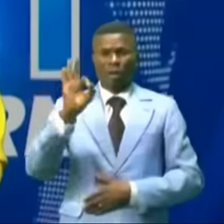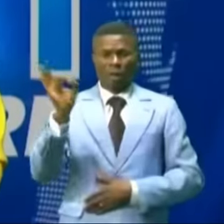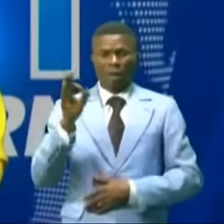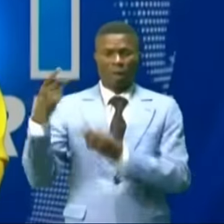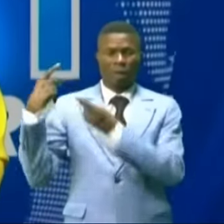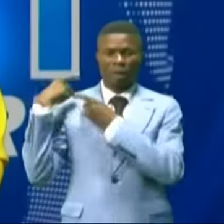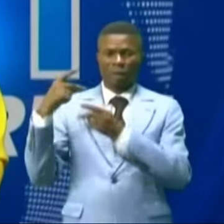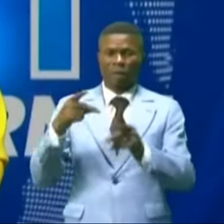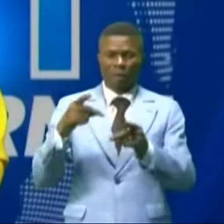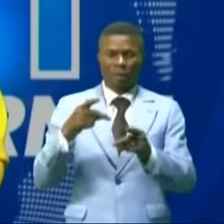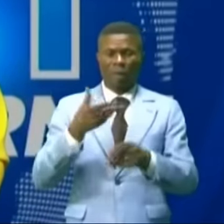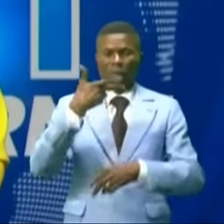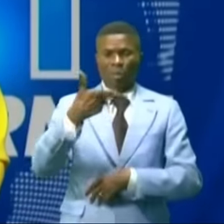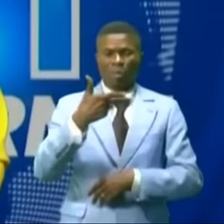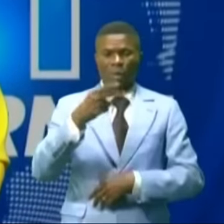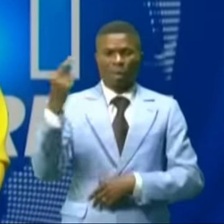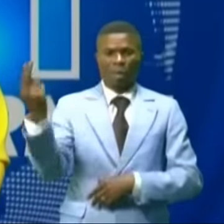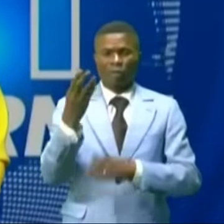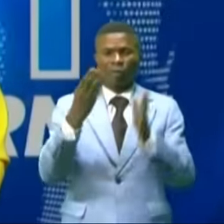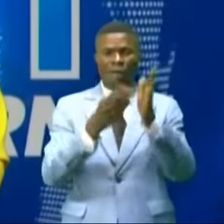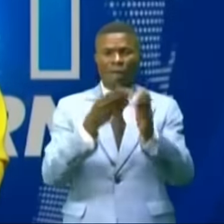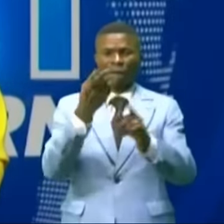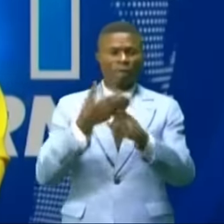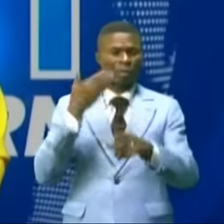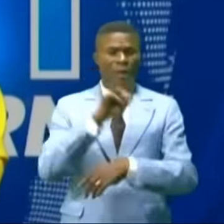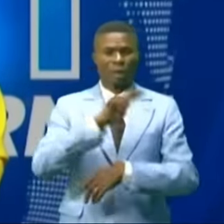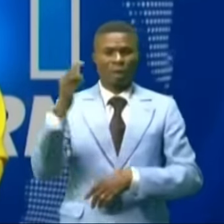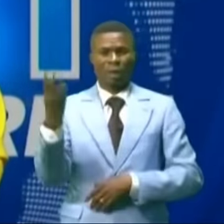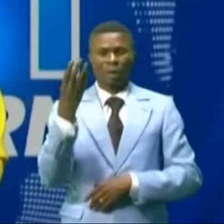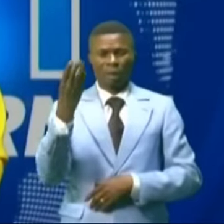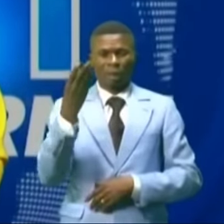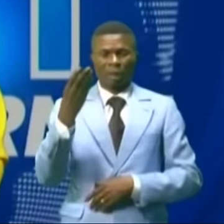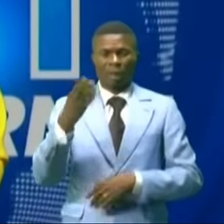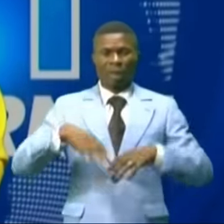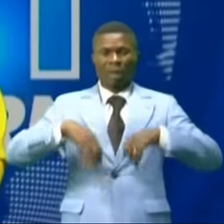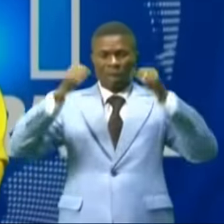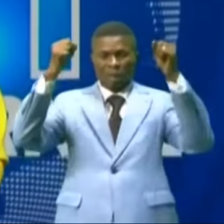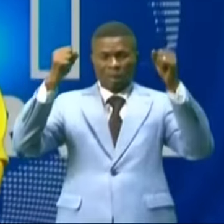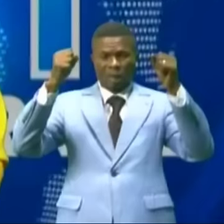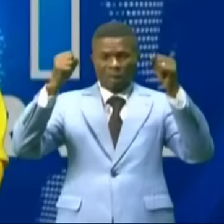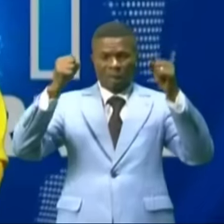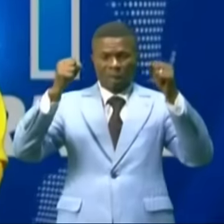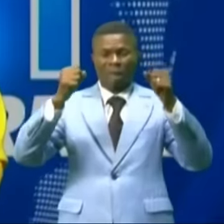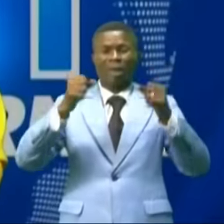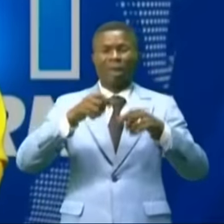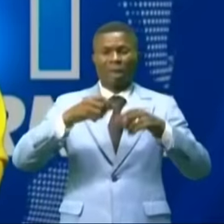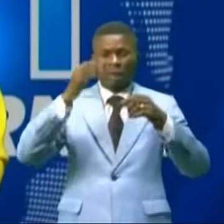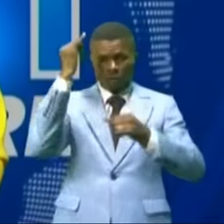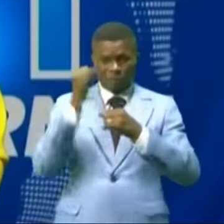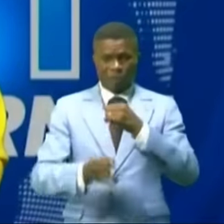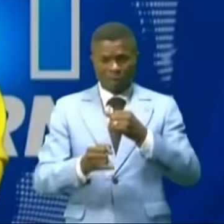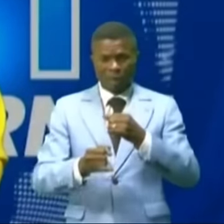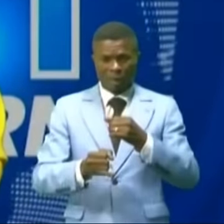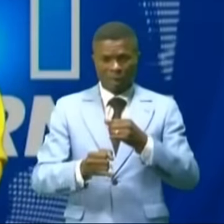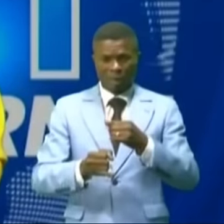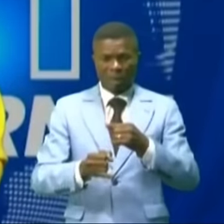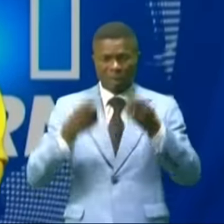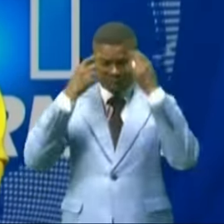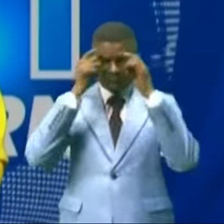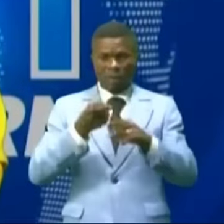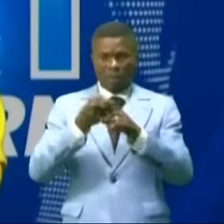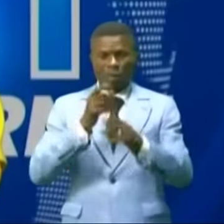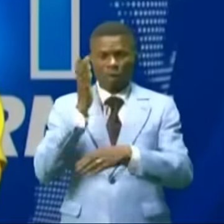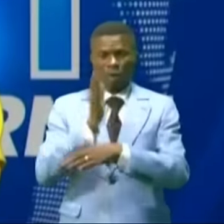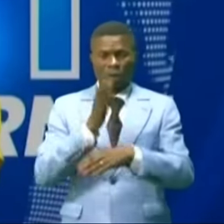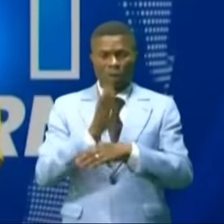partir du mercredi 29 mai 2024. La levée de cette mesure conservatoire aura lieu sur décision du